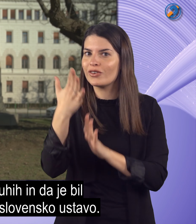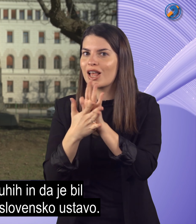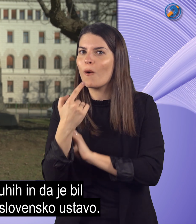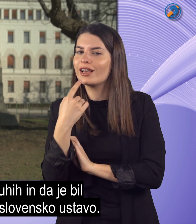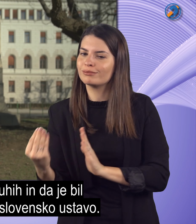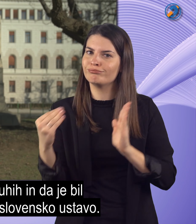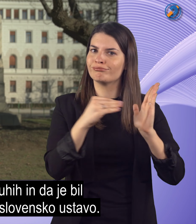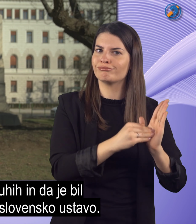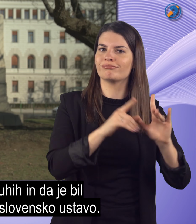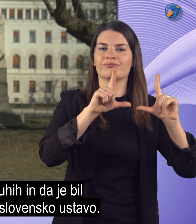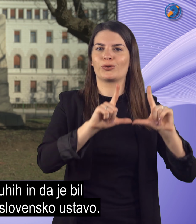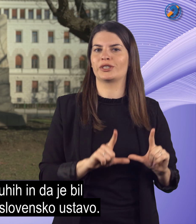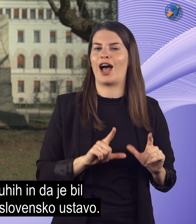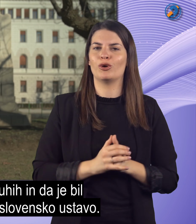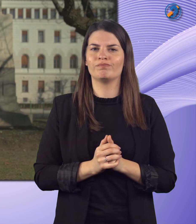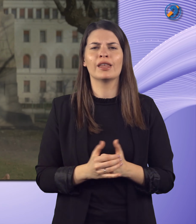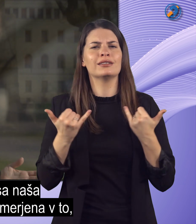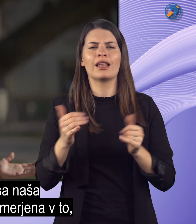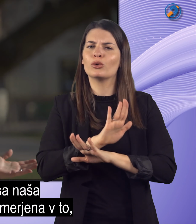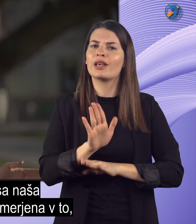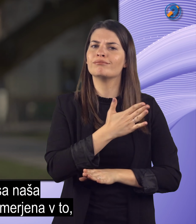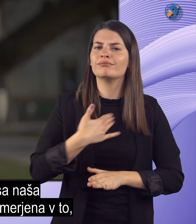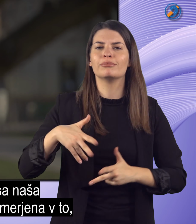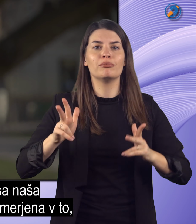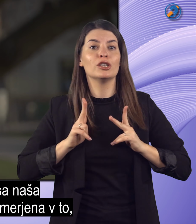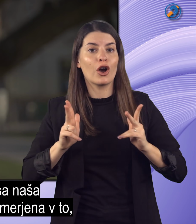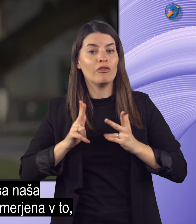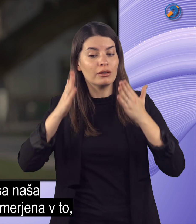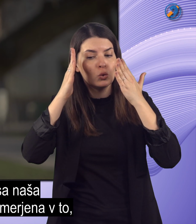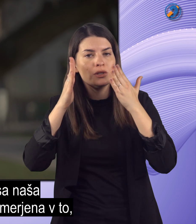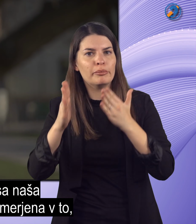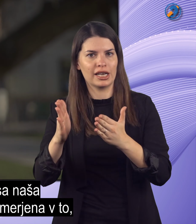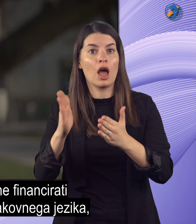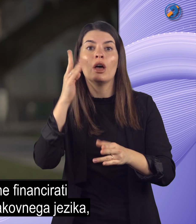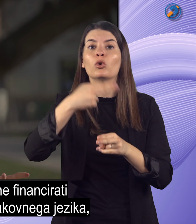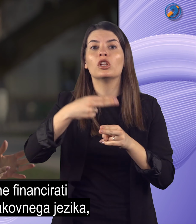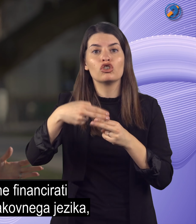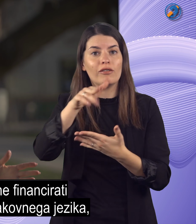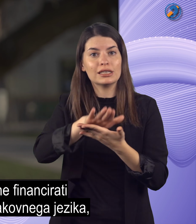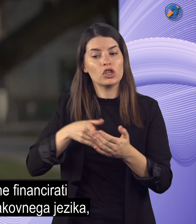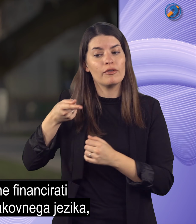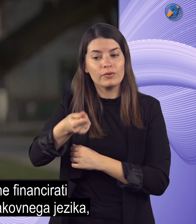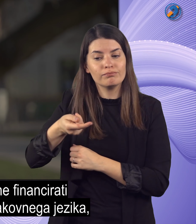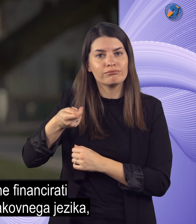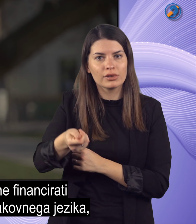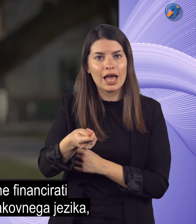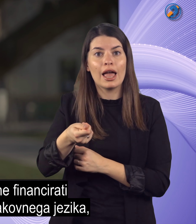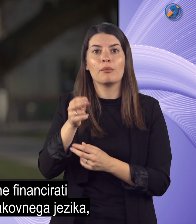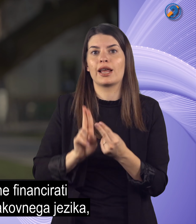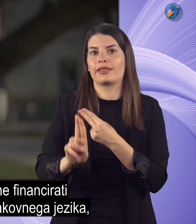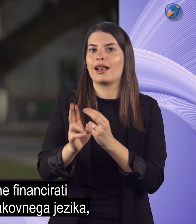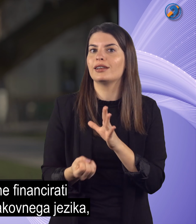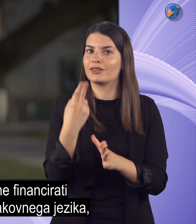upisan v slovensko ustavo. Zdaj se vsa naša pričakovanja osmerjena v to, da država začne financirati